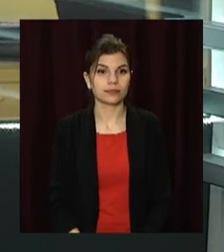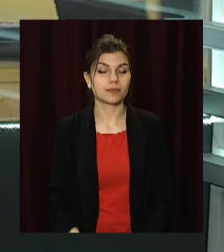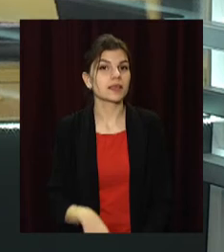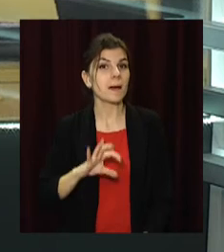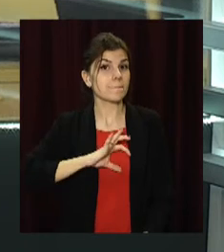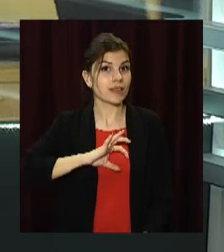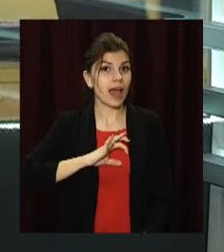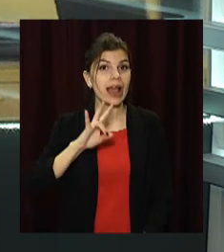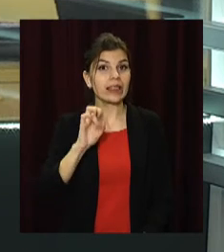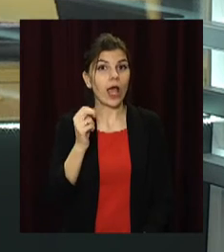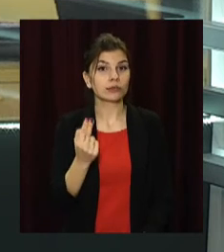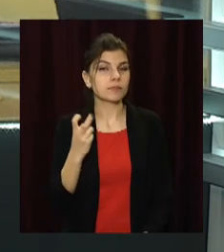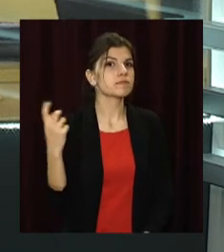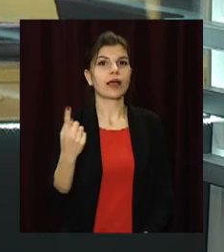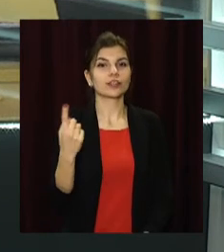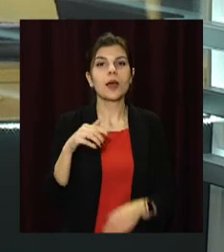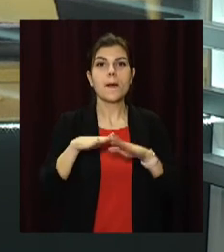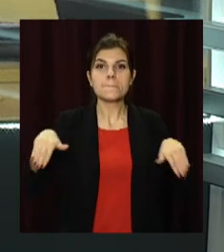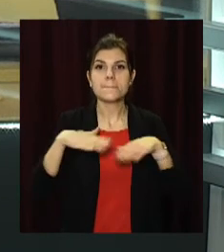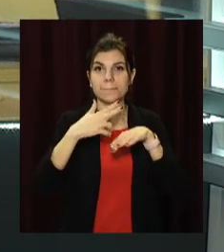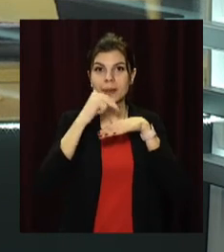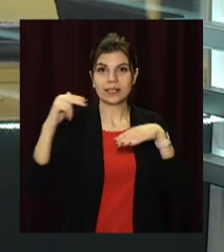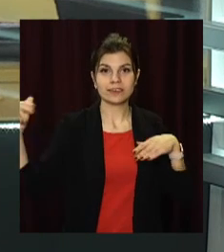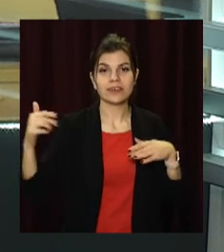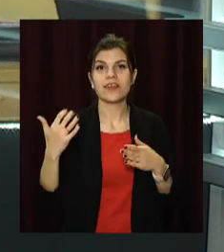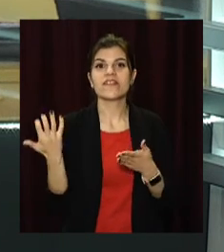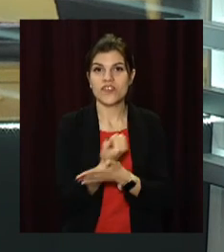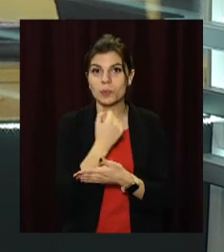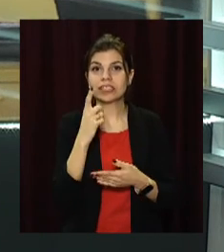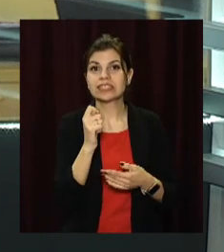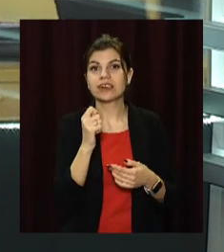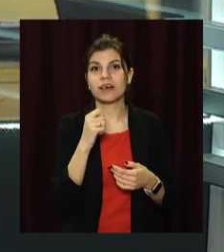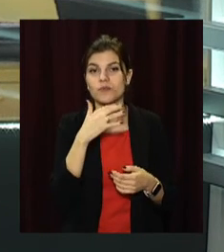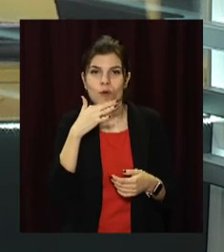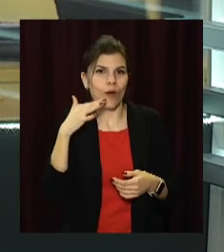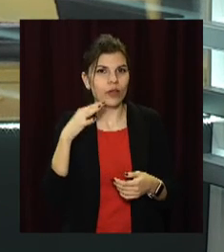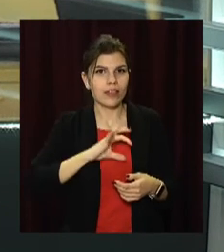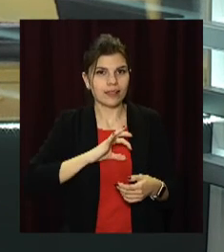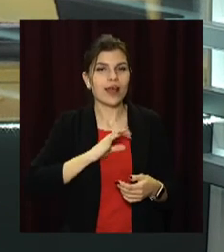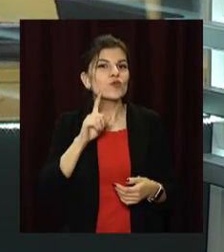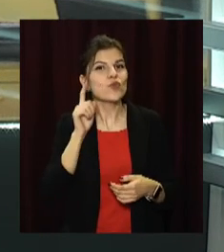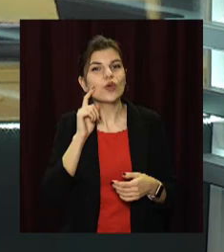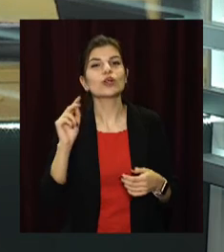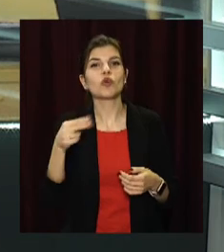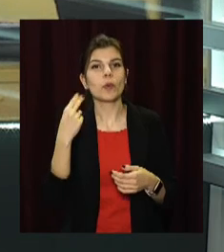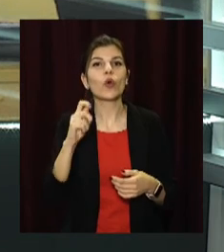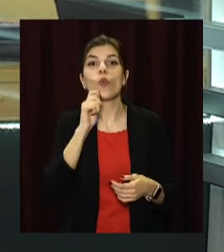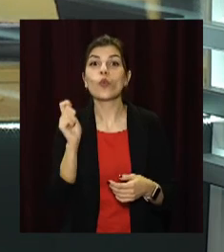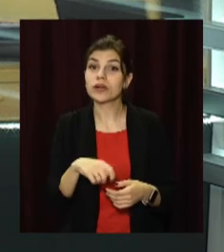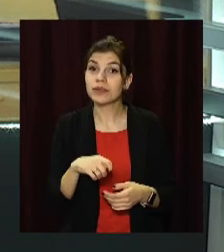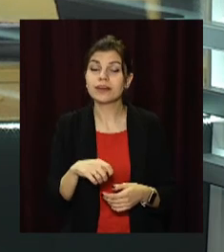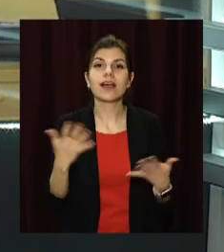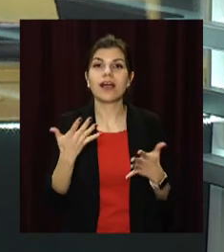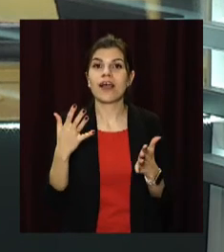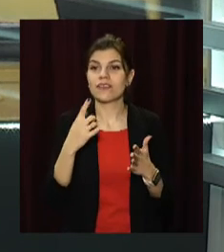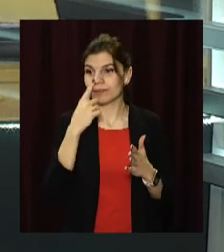Медалі національної першості. Плавці Дніпропетровщини вибороли зо 20 нагород на юнацькому чемпіонаті України,